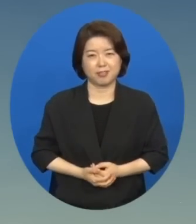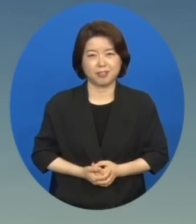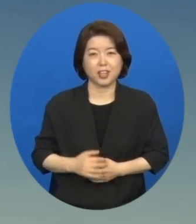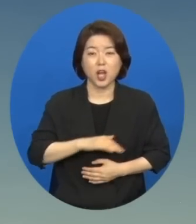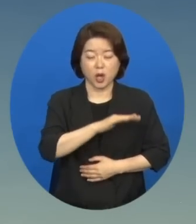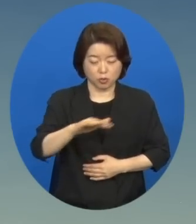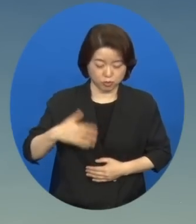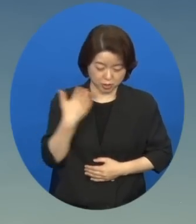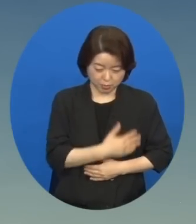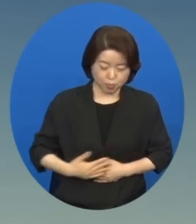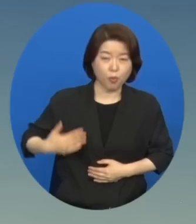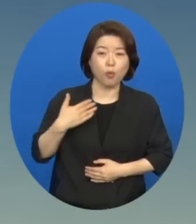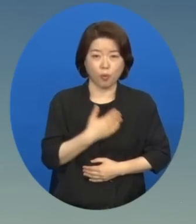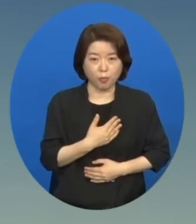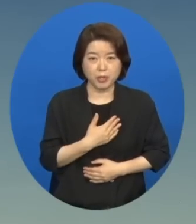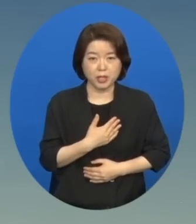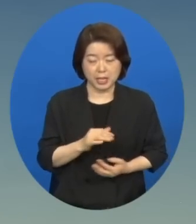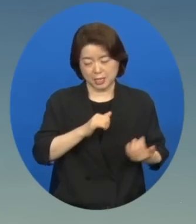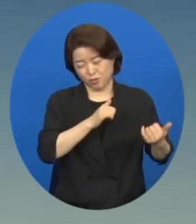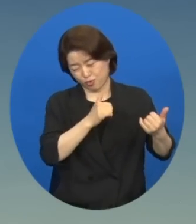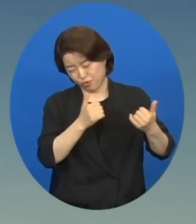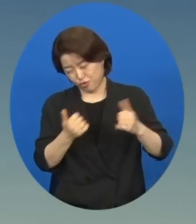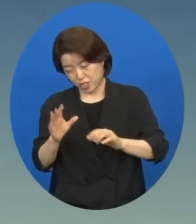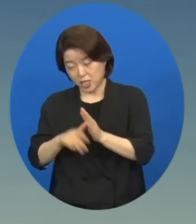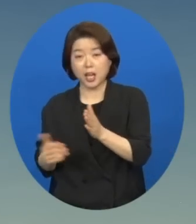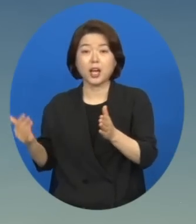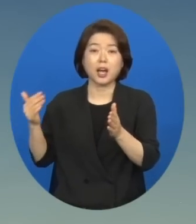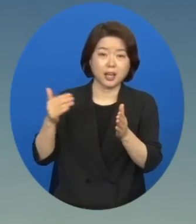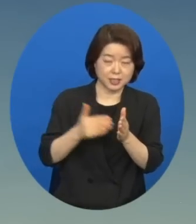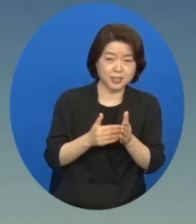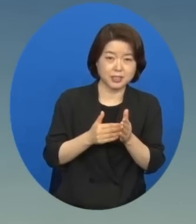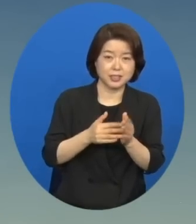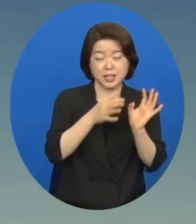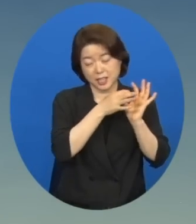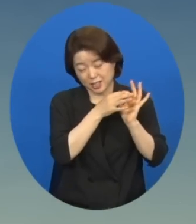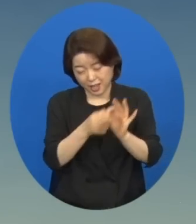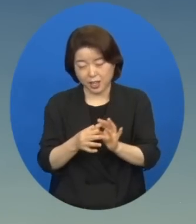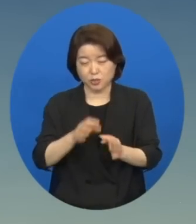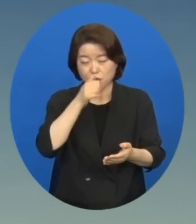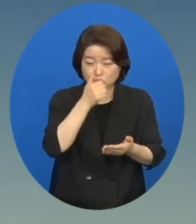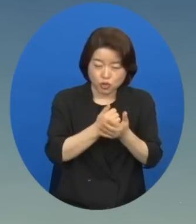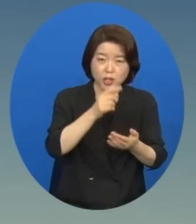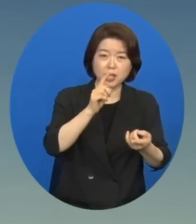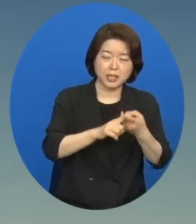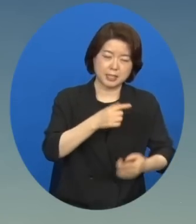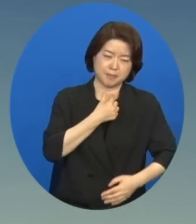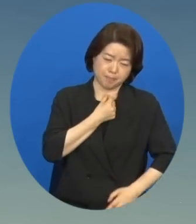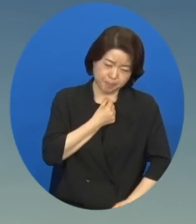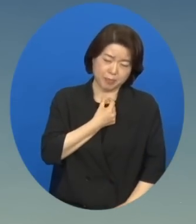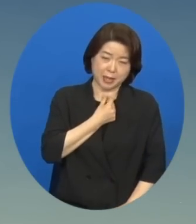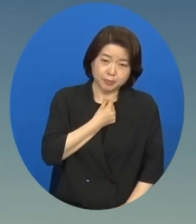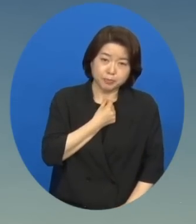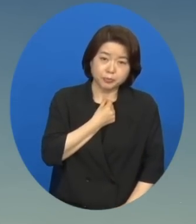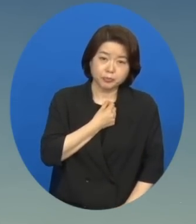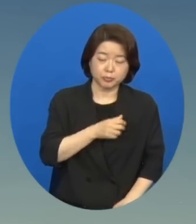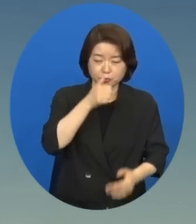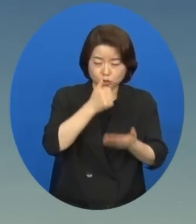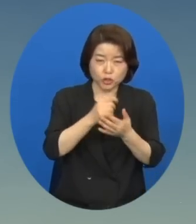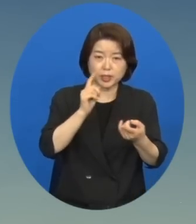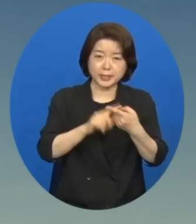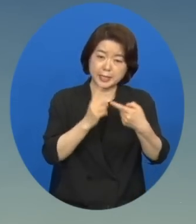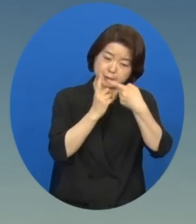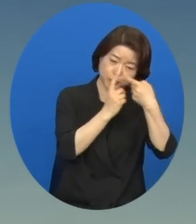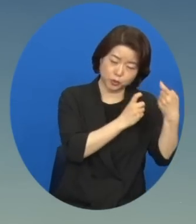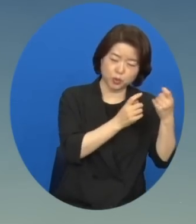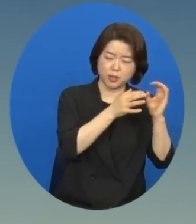우리의 육신이 죽을 때까지는 끊임없이 죄에 대한 욕구와 죄에 대한 유혹이